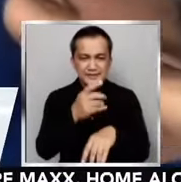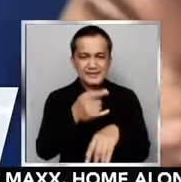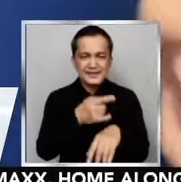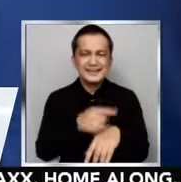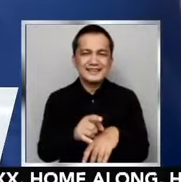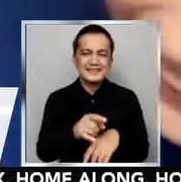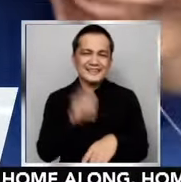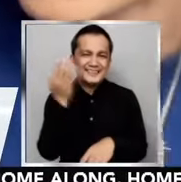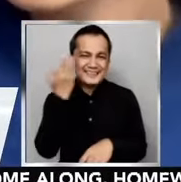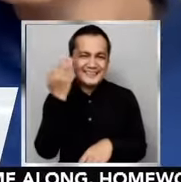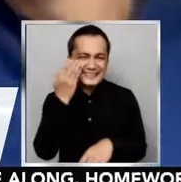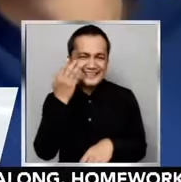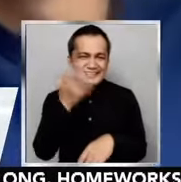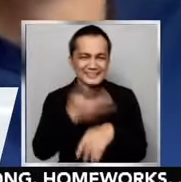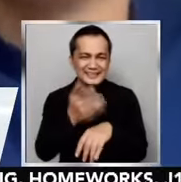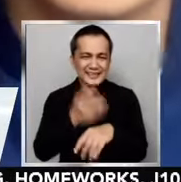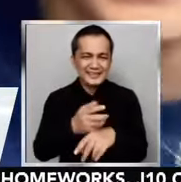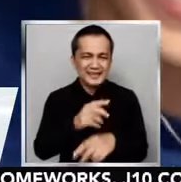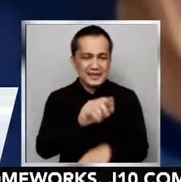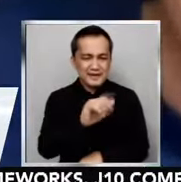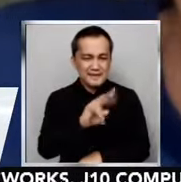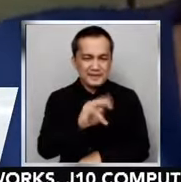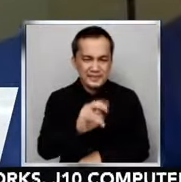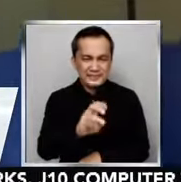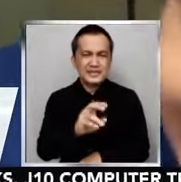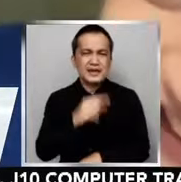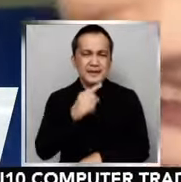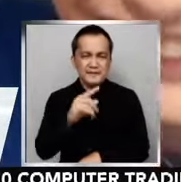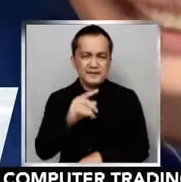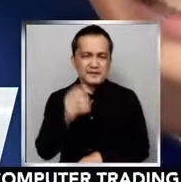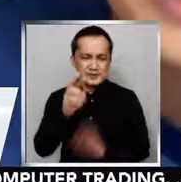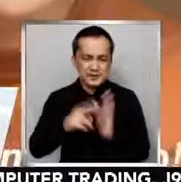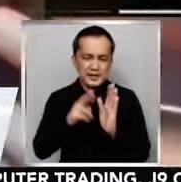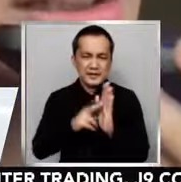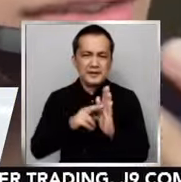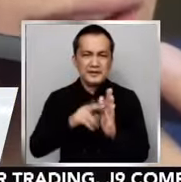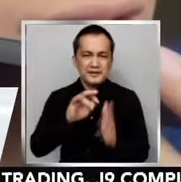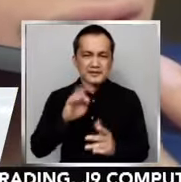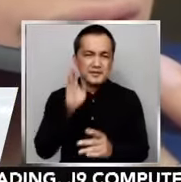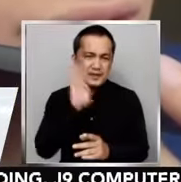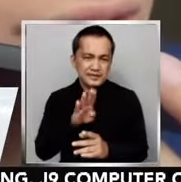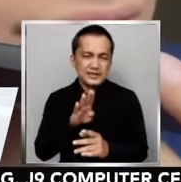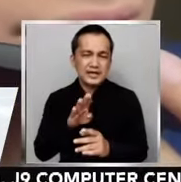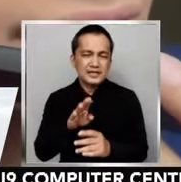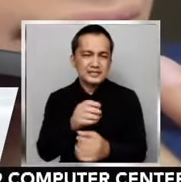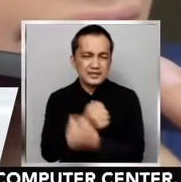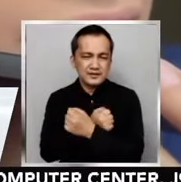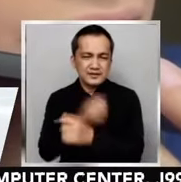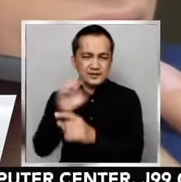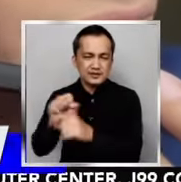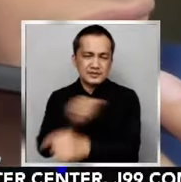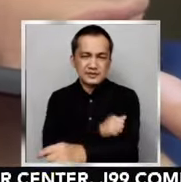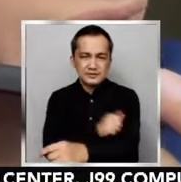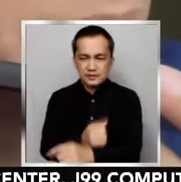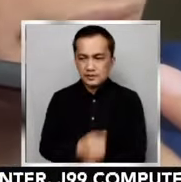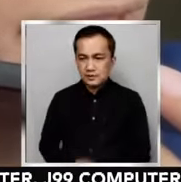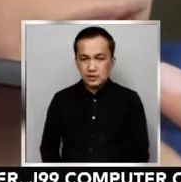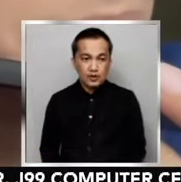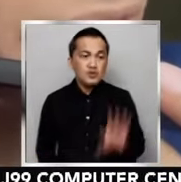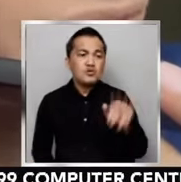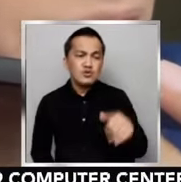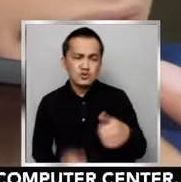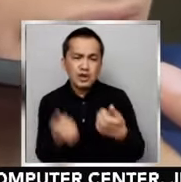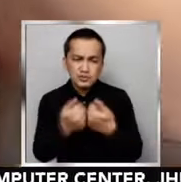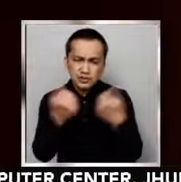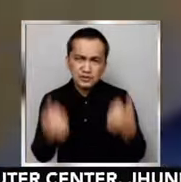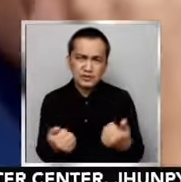maristella na gumaganap na Fer Brother Love is cau in his Arms naano kasi ako to naaksidente ako Nab